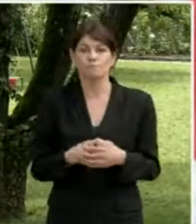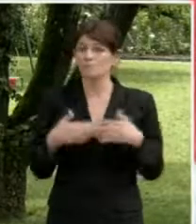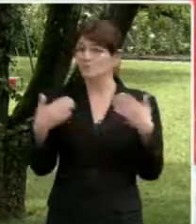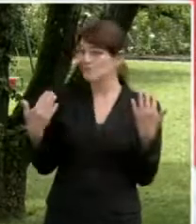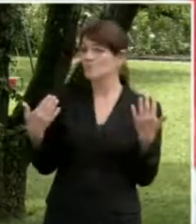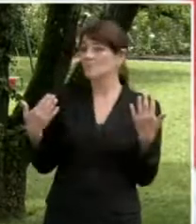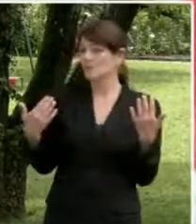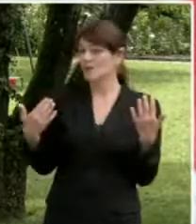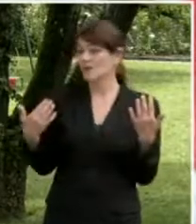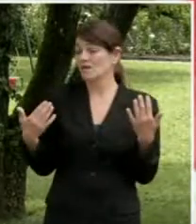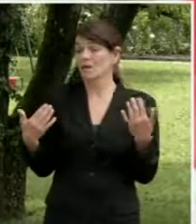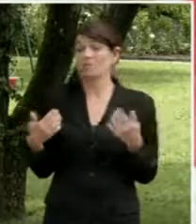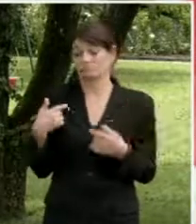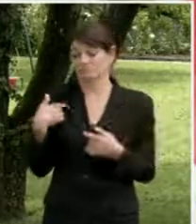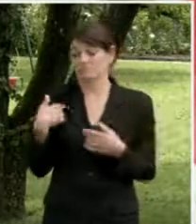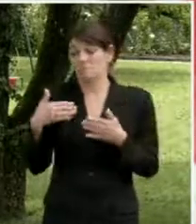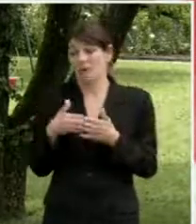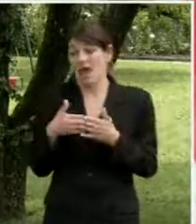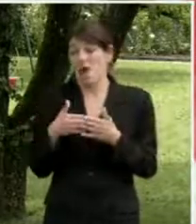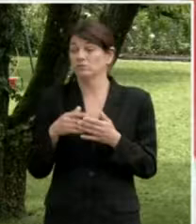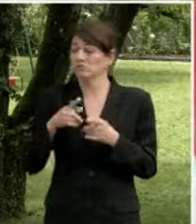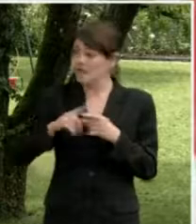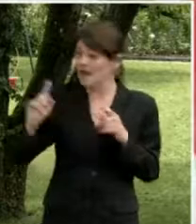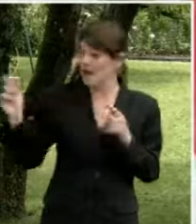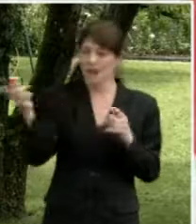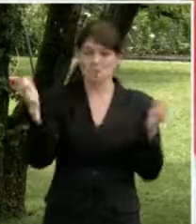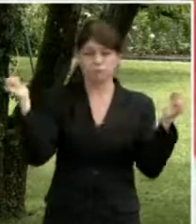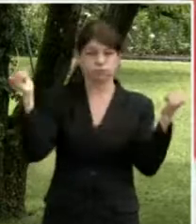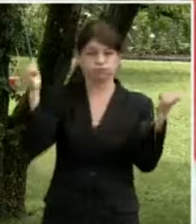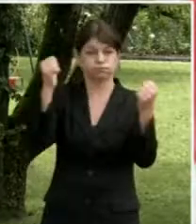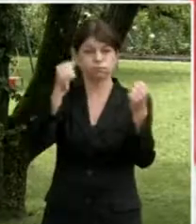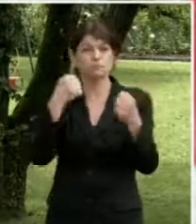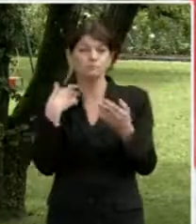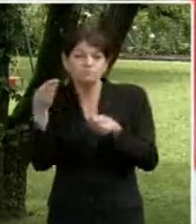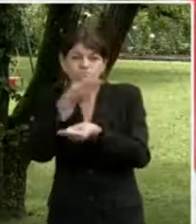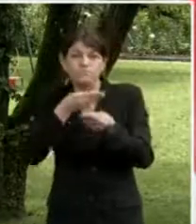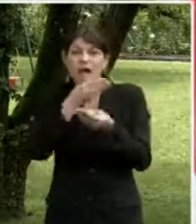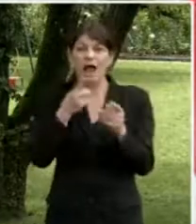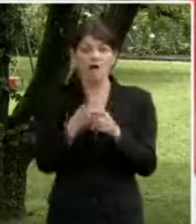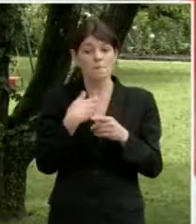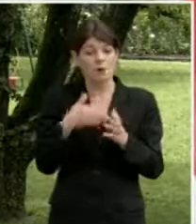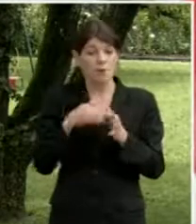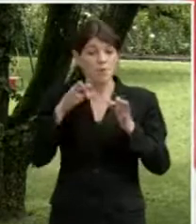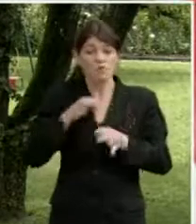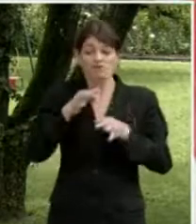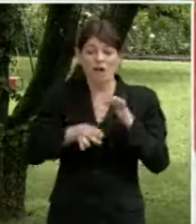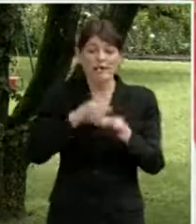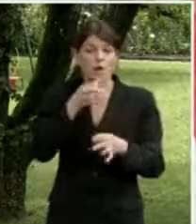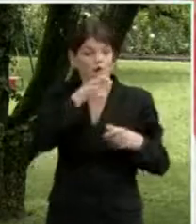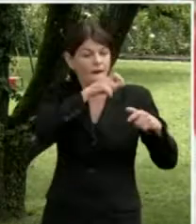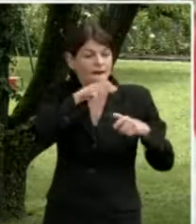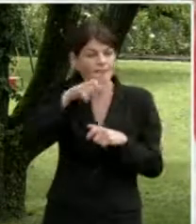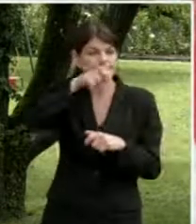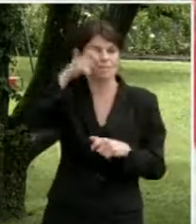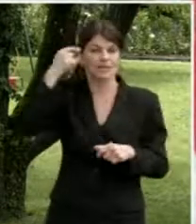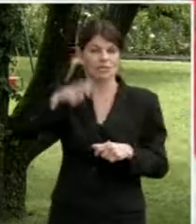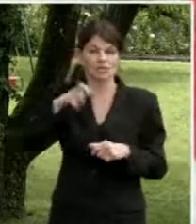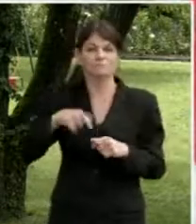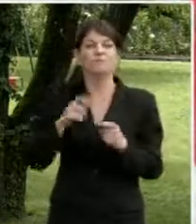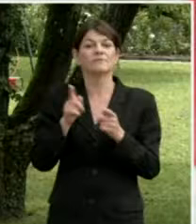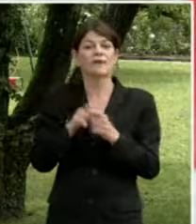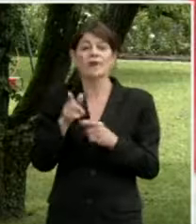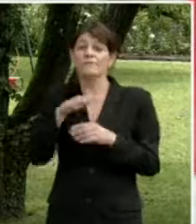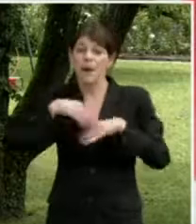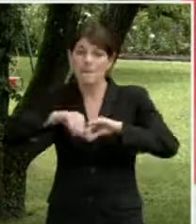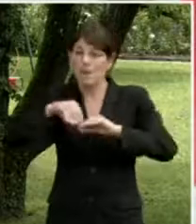Schließlich sollten wir in einem breiten Einvernehmen auch gute Strategien für das Alter, für die Vereinbarkeit von Familie und